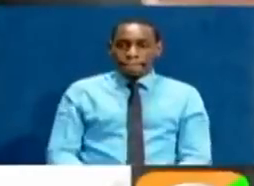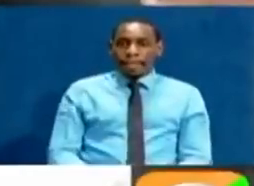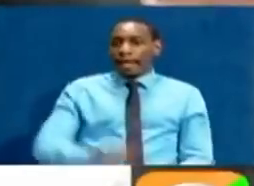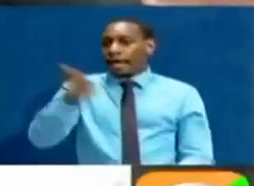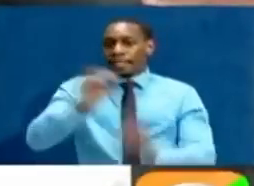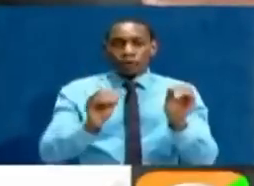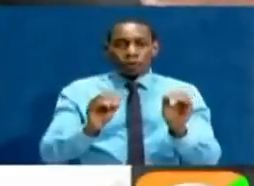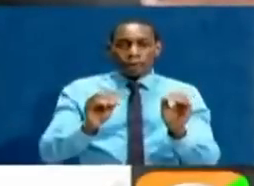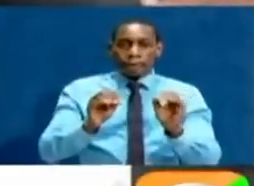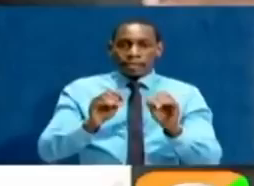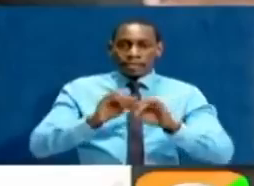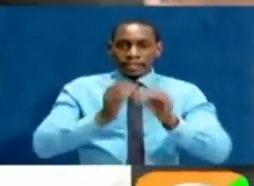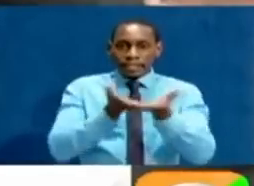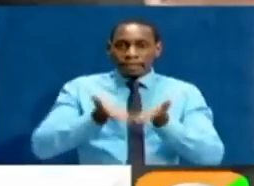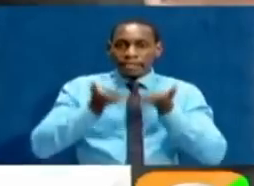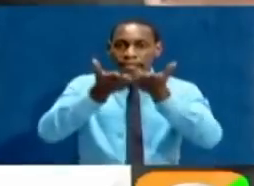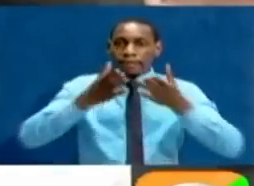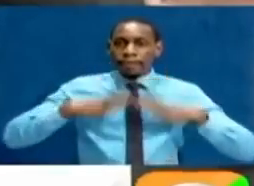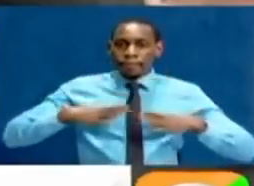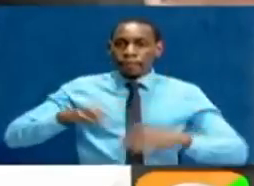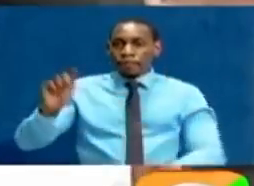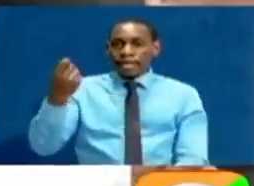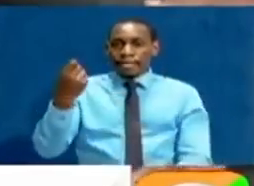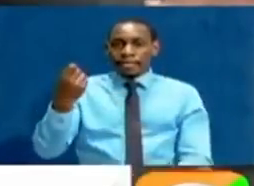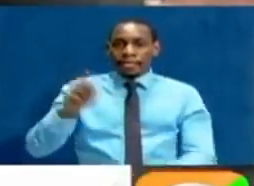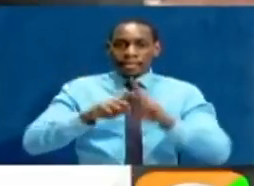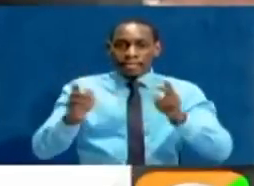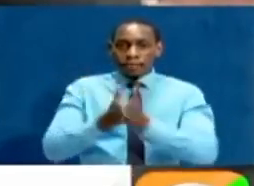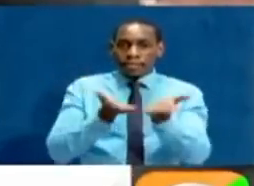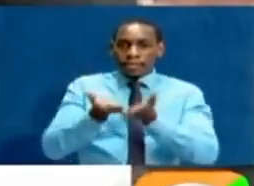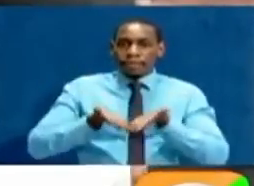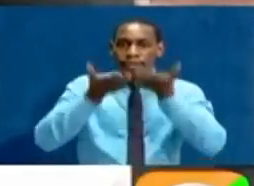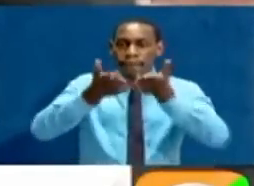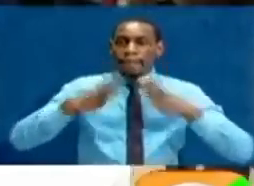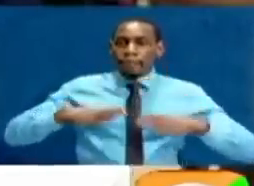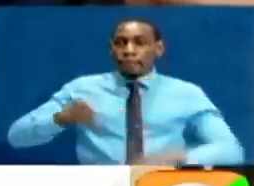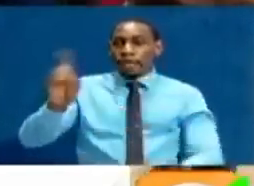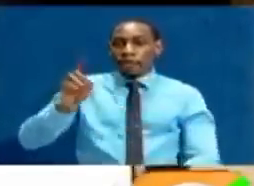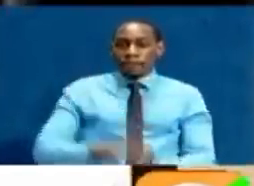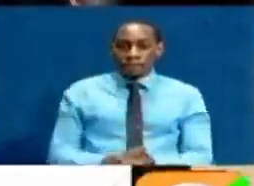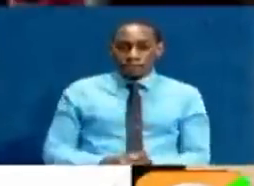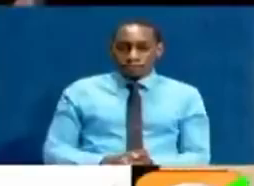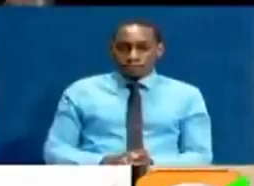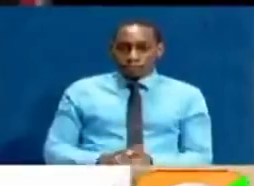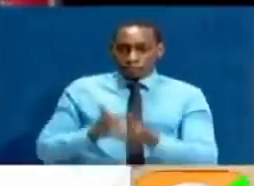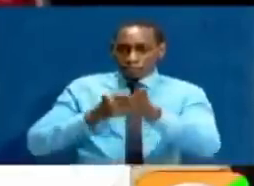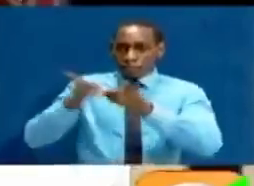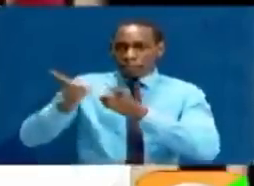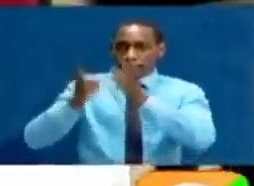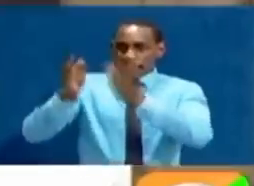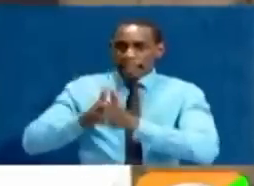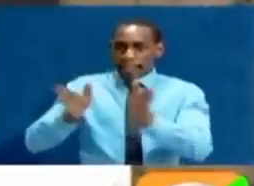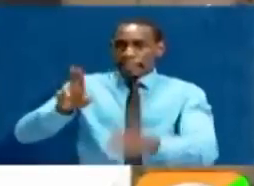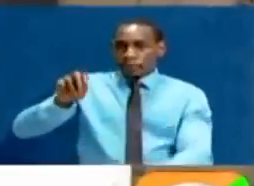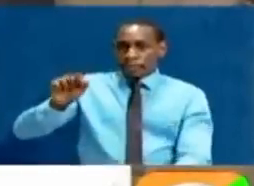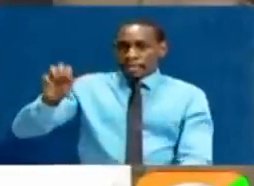more, just plainly that. Service delivery to the people of Kenya, starting with service delivery to the people of Nairobi. Mkurugenzi mkuu wa NMS